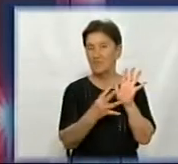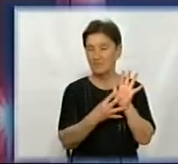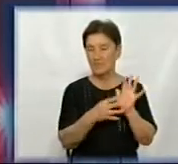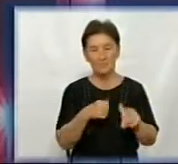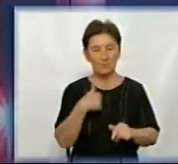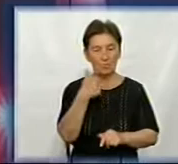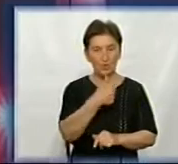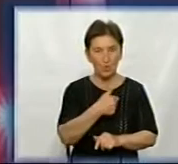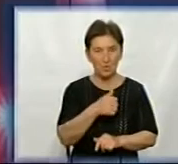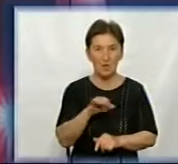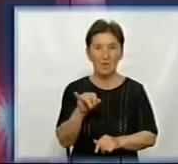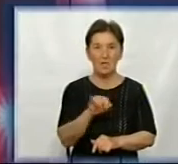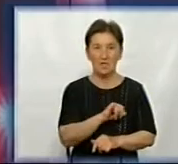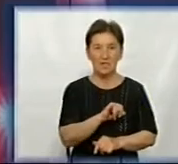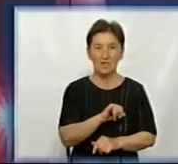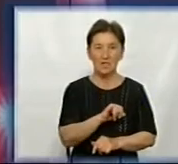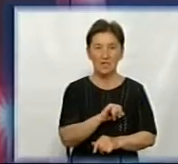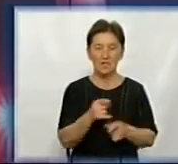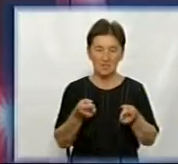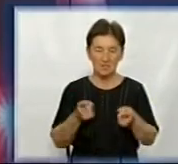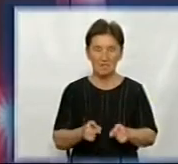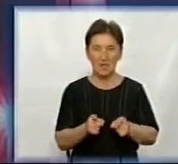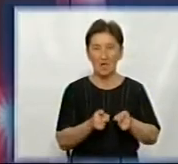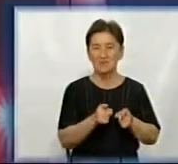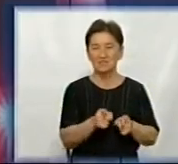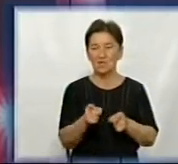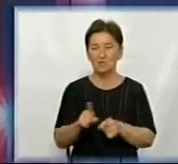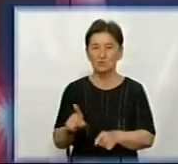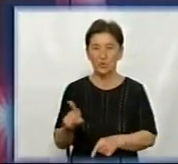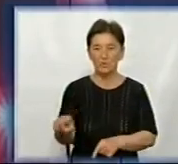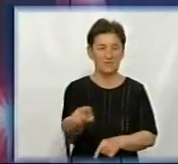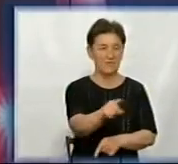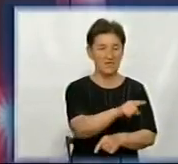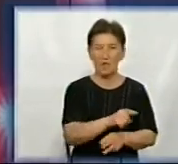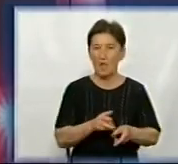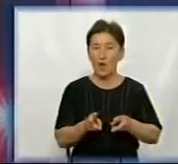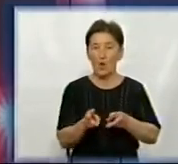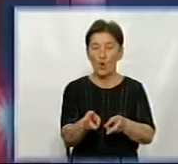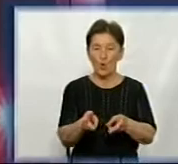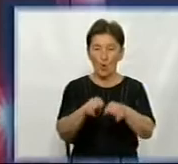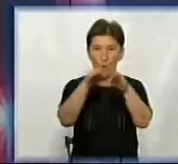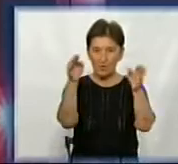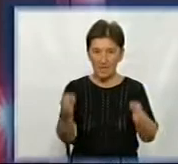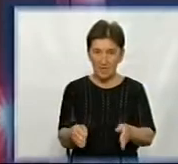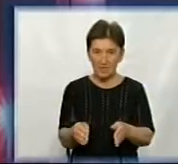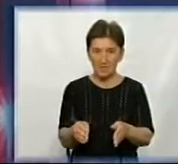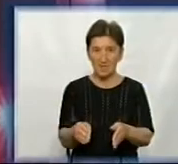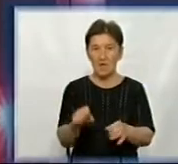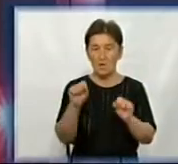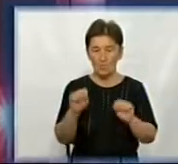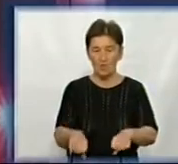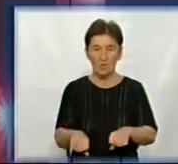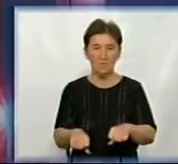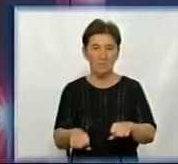19-го року, і була реальна загроза існувала того, що ці котельні, оскільки власник був титульний ДП «Кіровоград тепло», могли